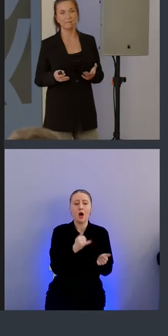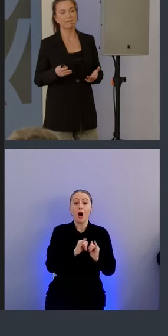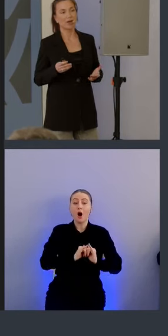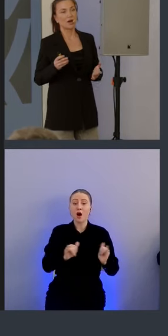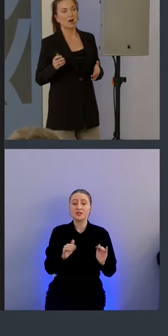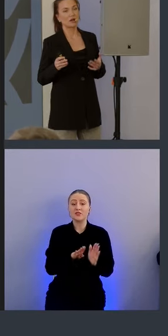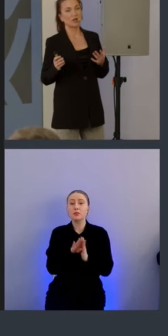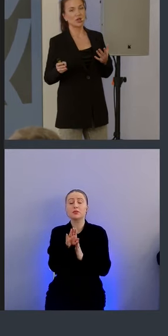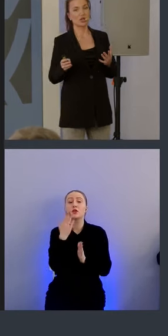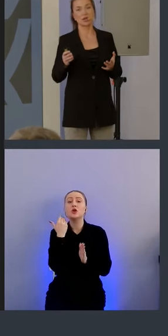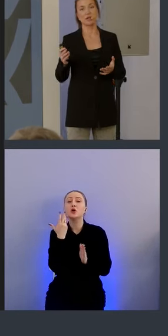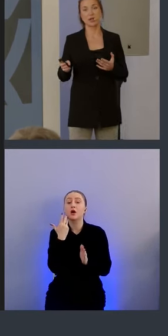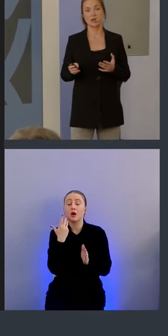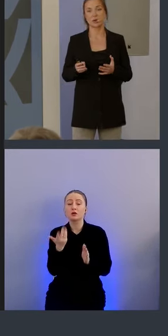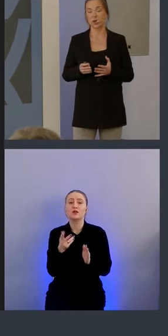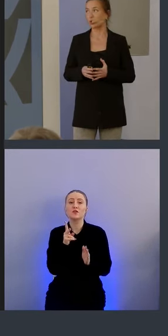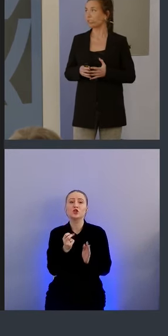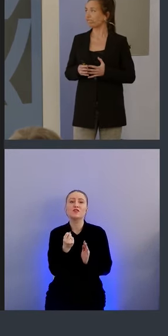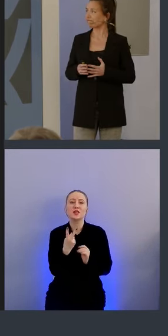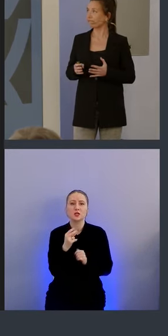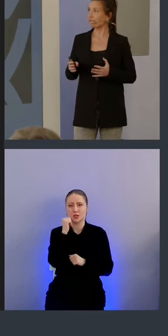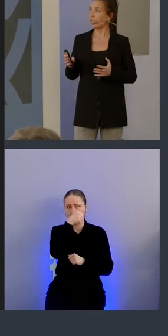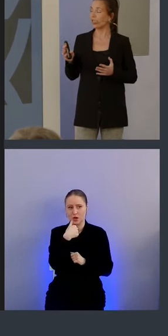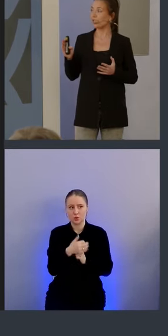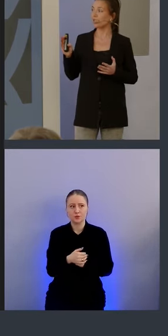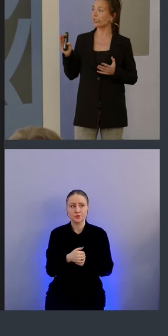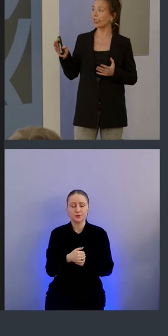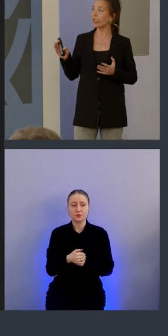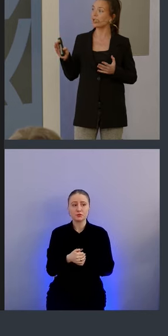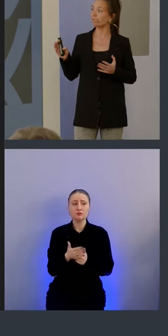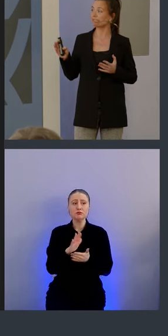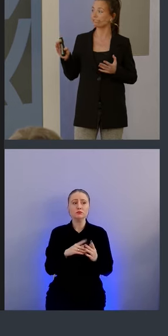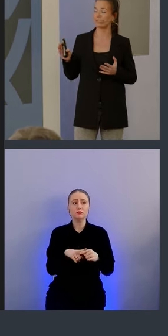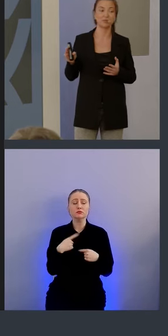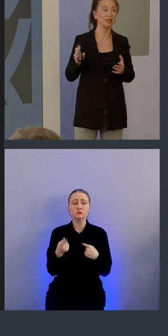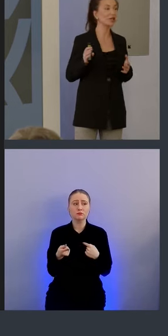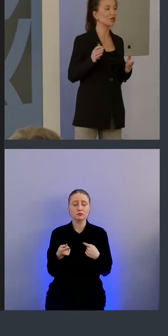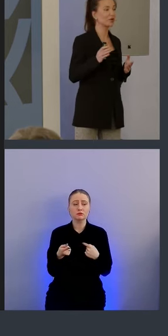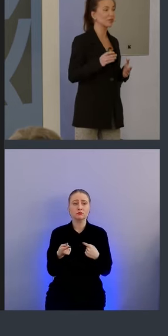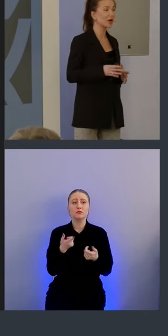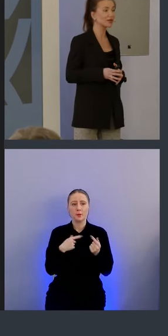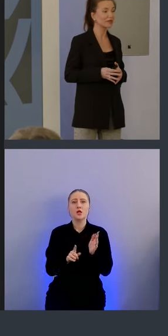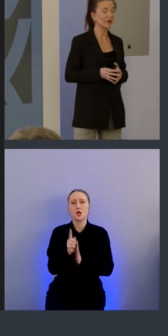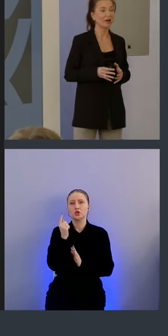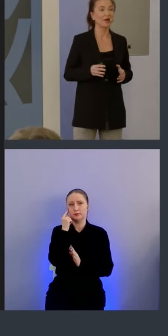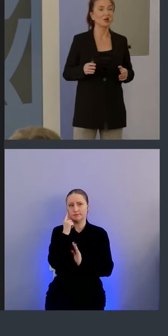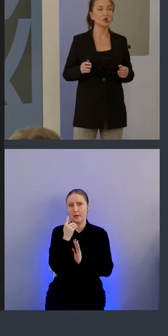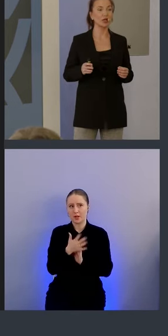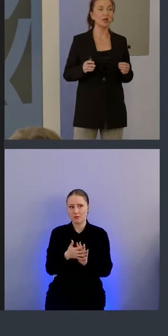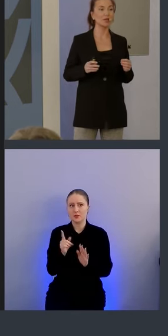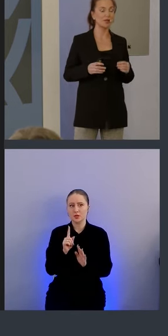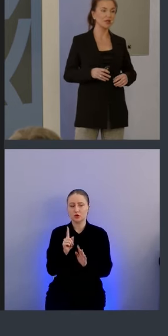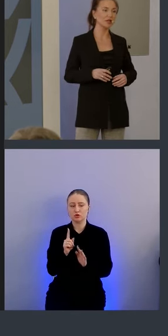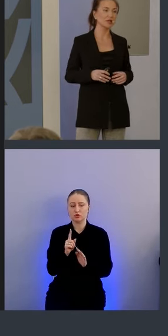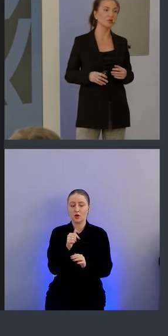примерно в 2012 году. Далее мы начали понимать, что